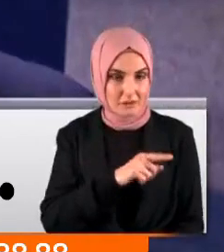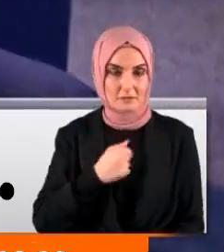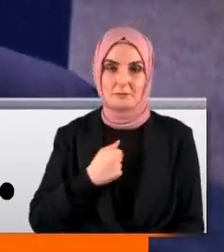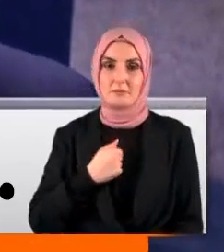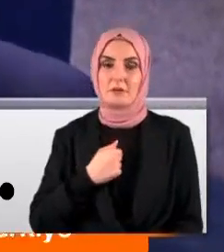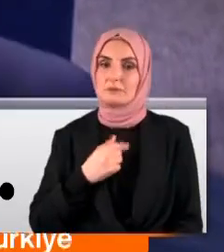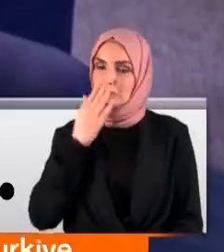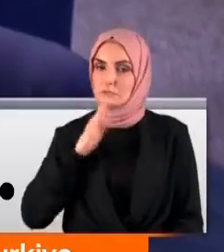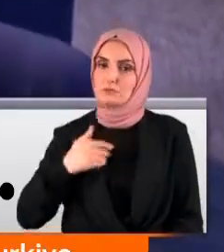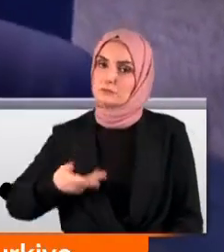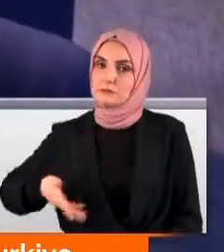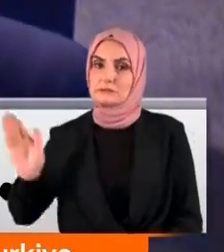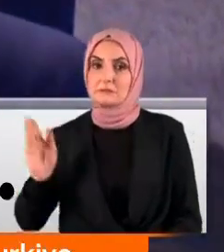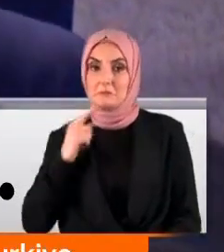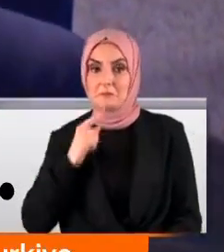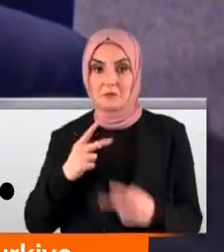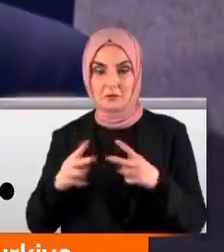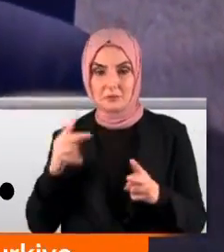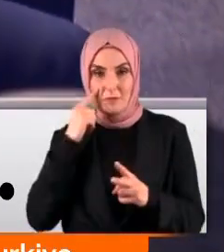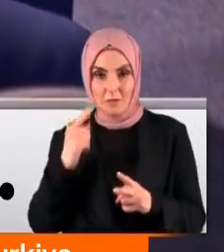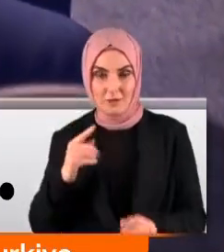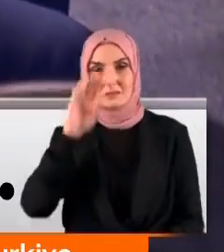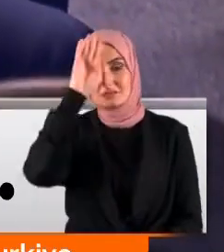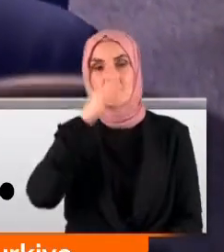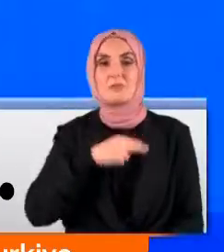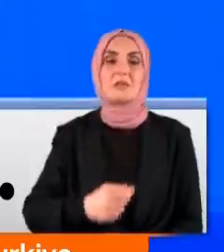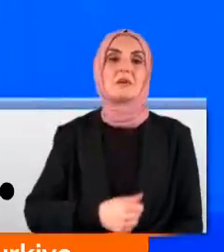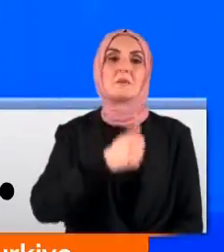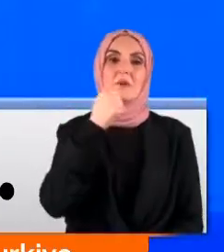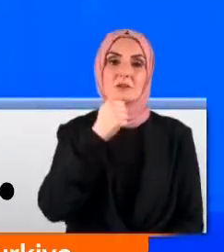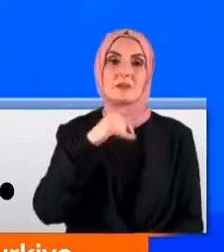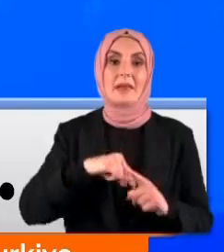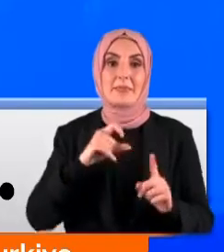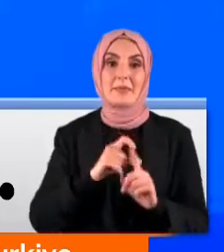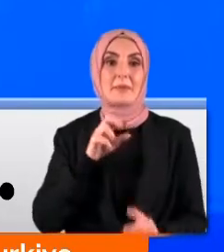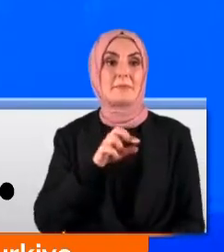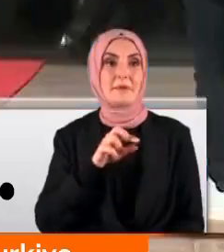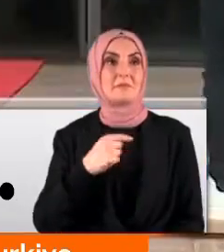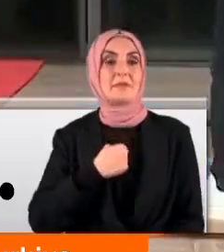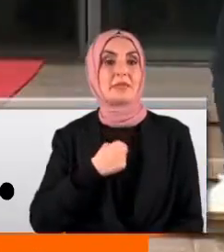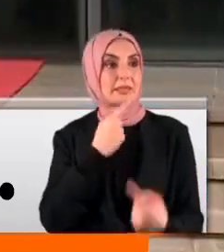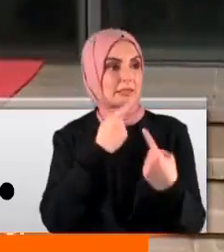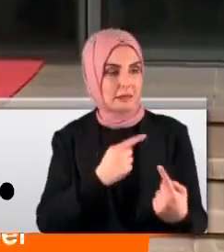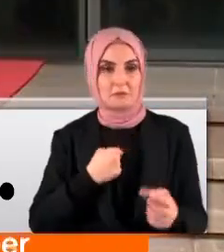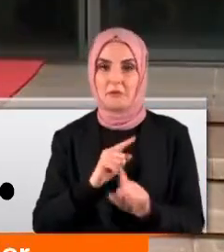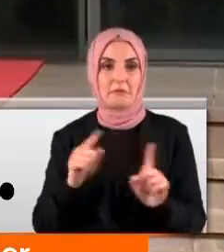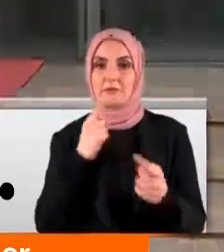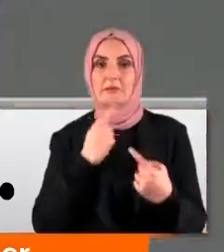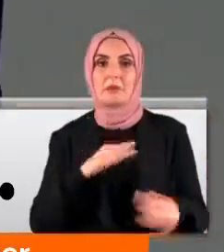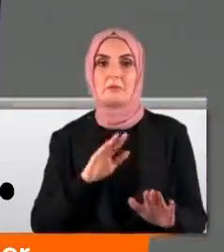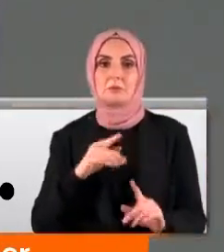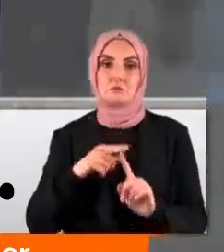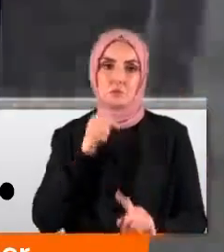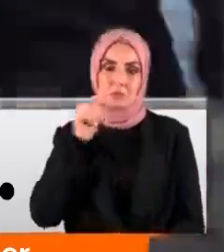İstanbul Belediye Başkanı hdp'lidir ifadesine karşı çıkmayı istedi iyi Partili Çömez zaten seçimlerde iyi